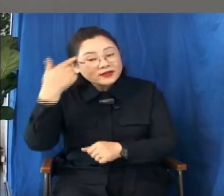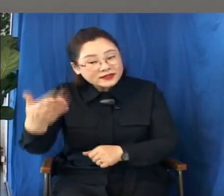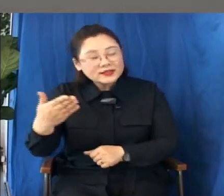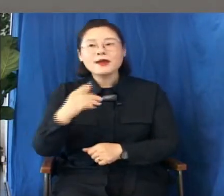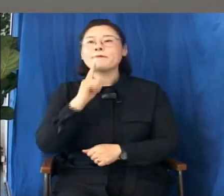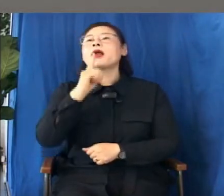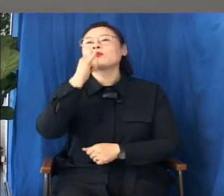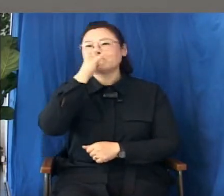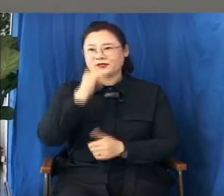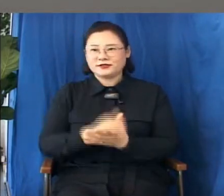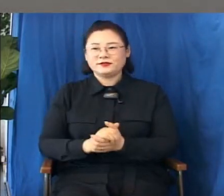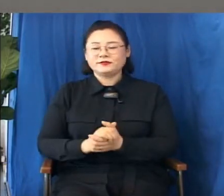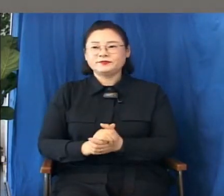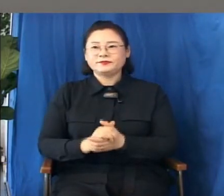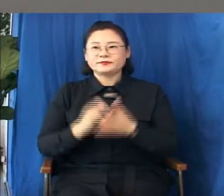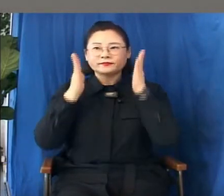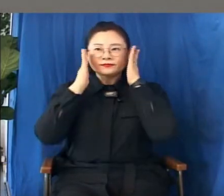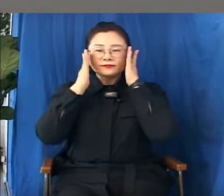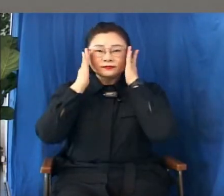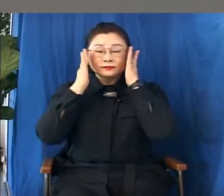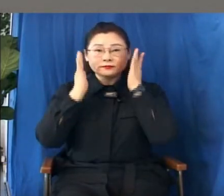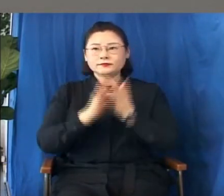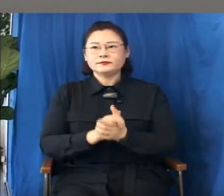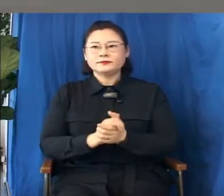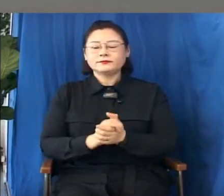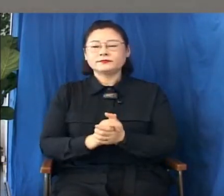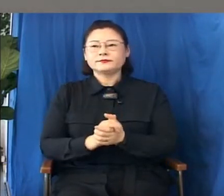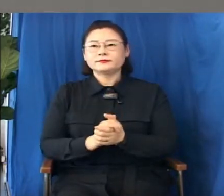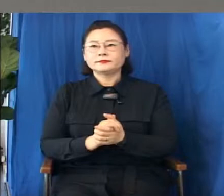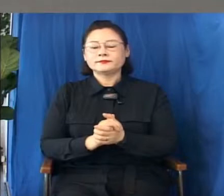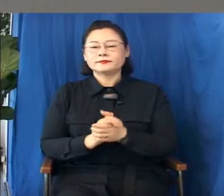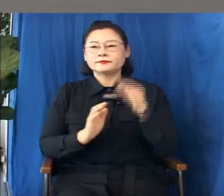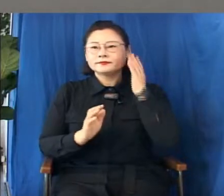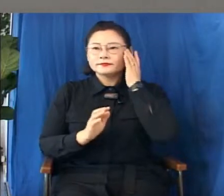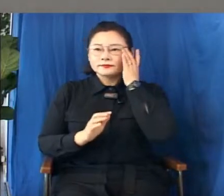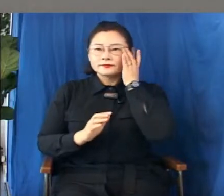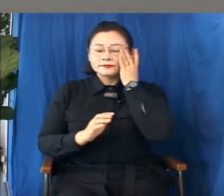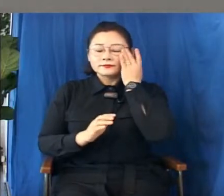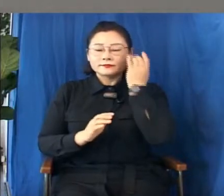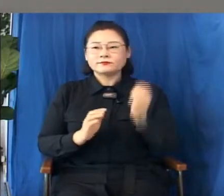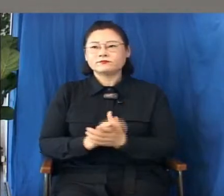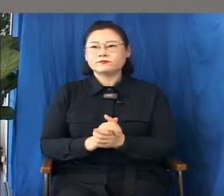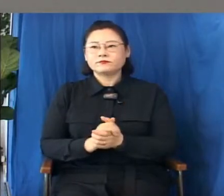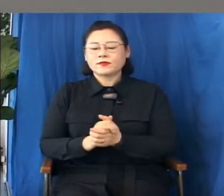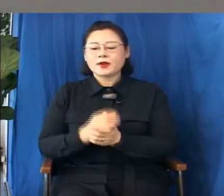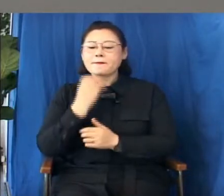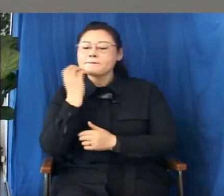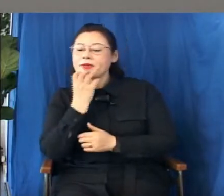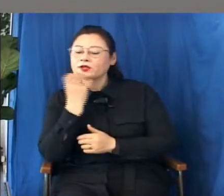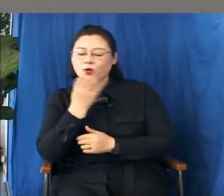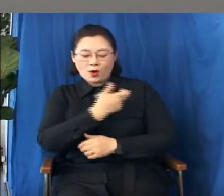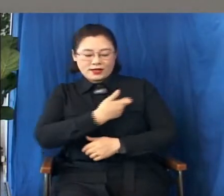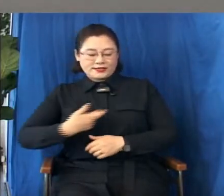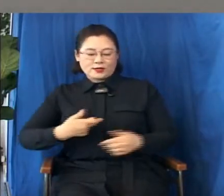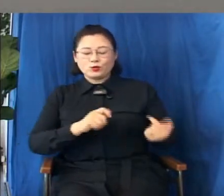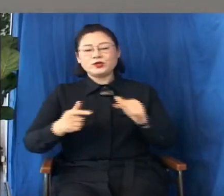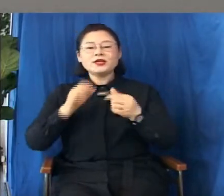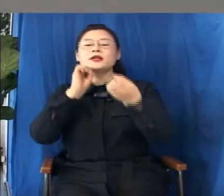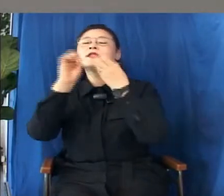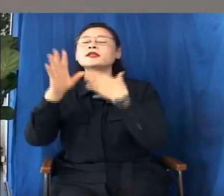그때는 그렇게 얘기해 놓고 막상 그 일이 벌어지니까 발뺌을 하는 겁니다. 베드로와 사도들이 대답하여